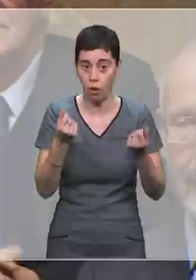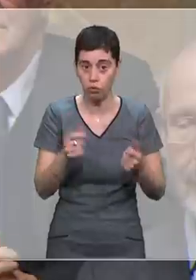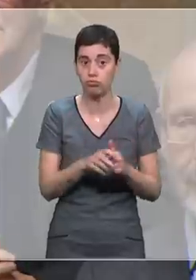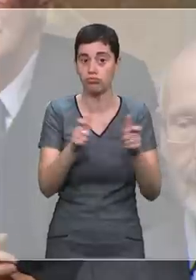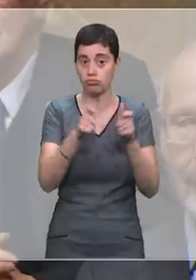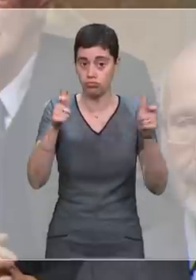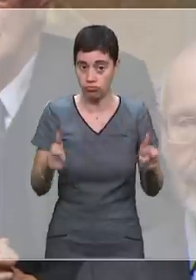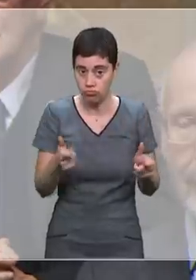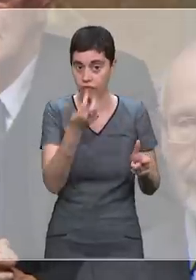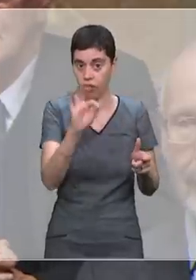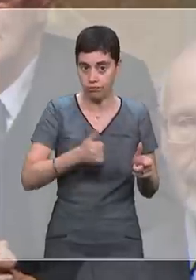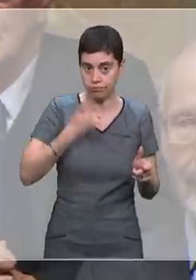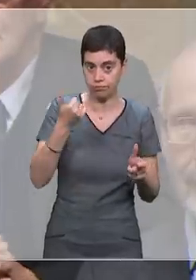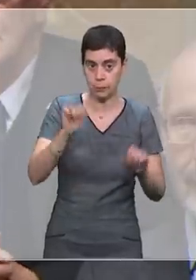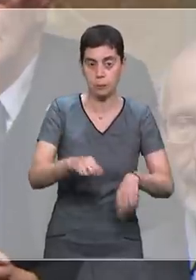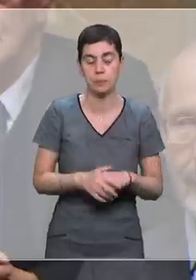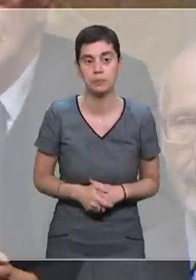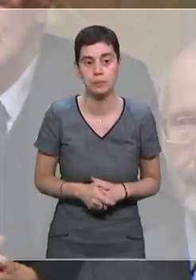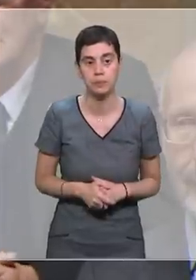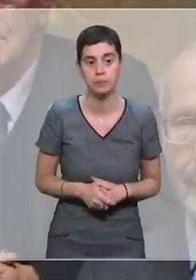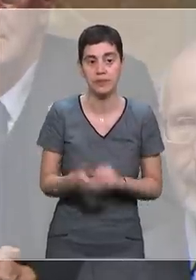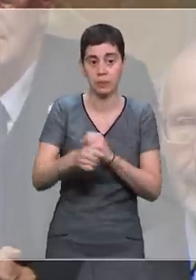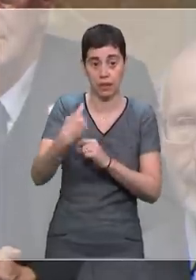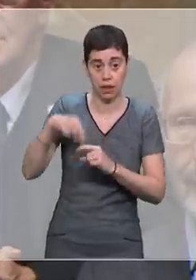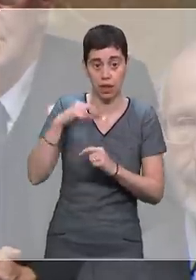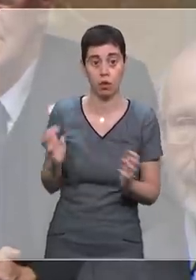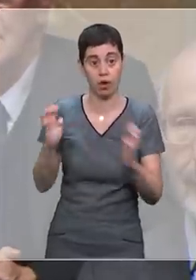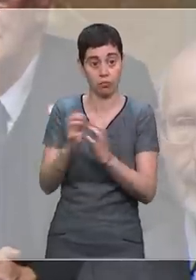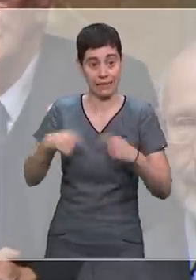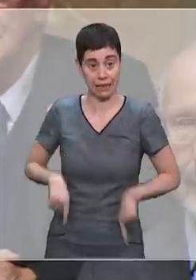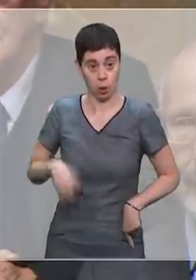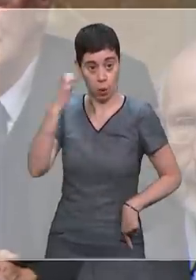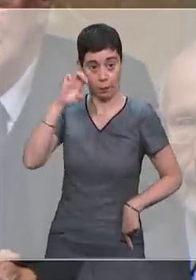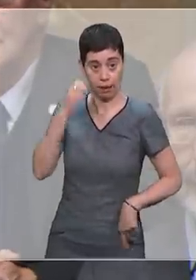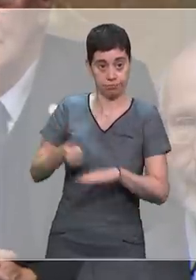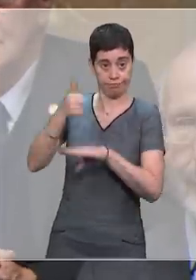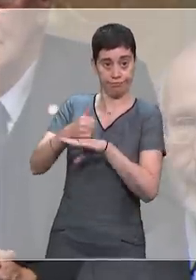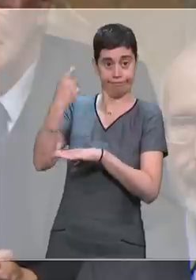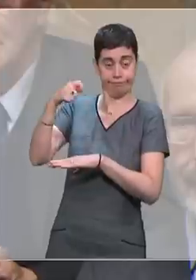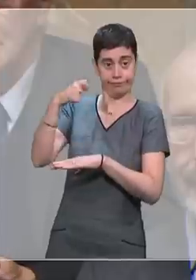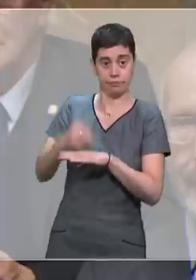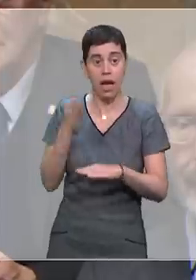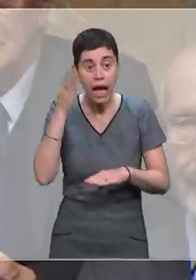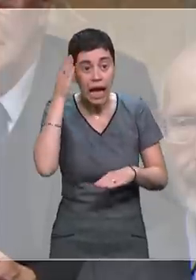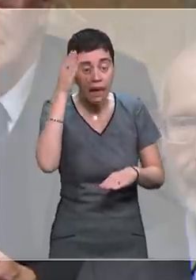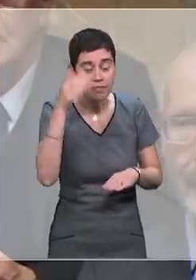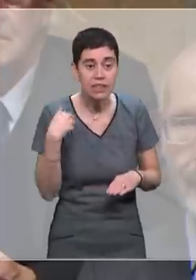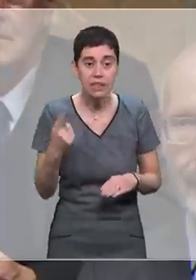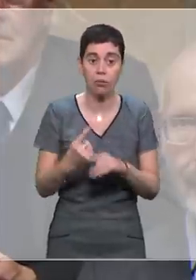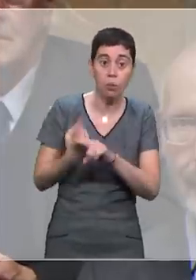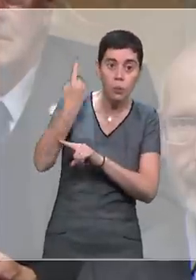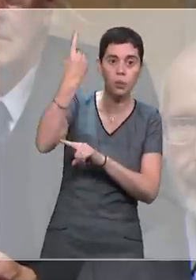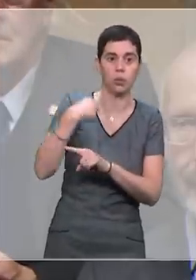industrielle. La semaine dernière, vous avez co-présidé la conférence ministérielle européenne qui avait pour principal enjeu l'avenir de l'écosystème spatial